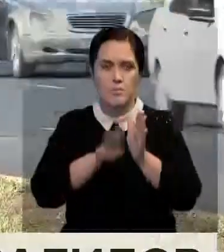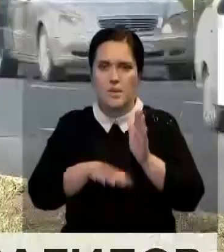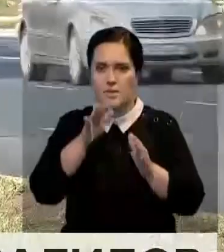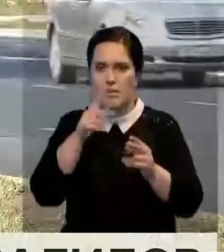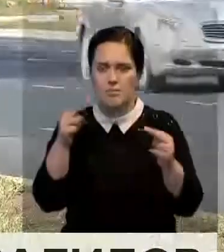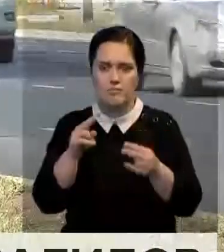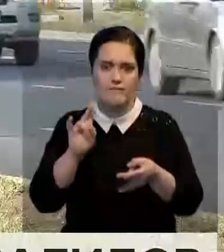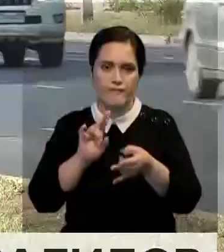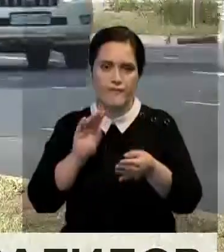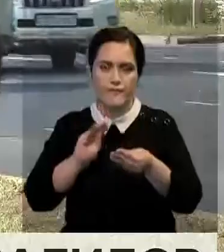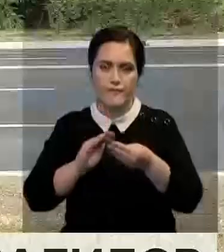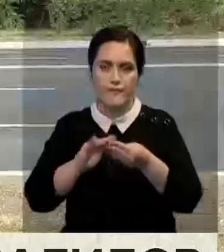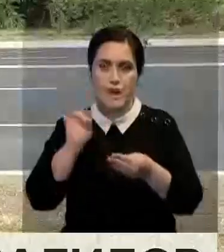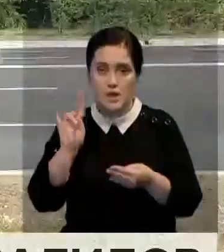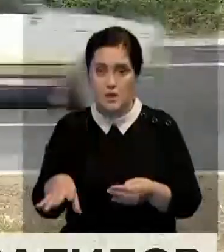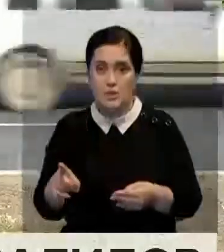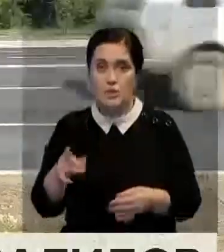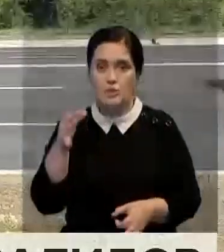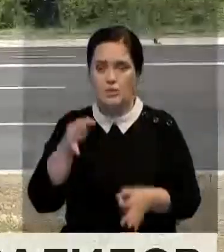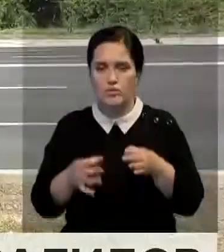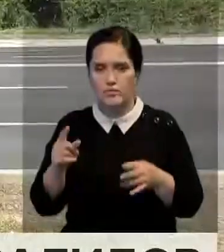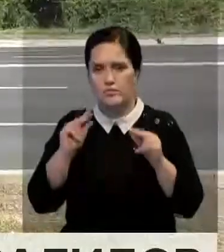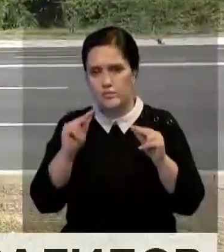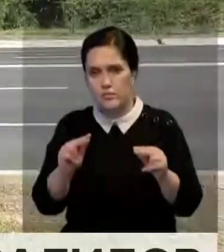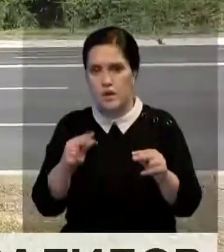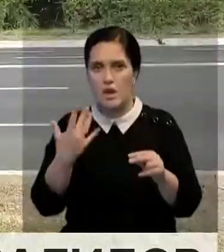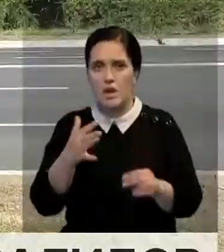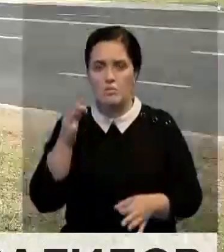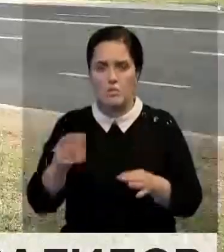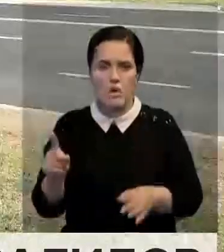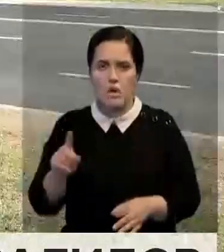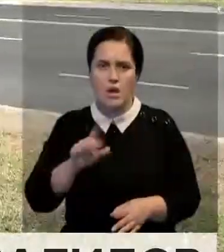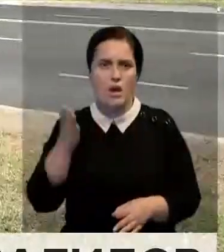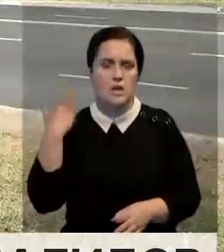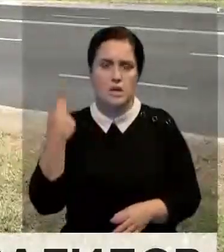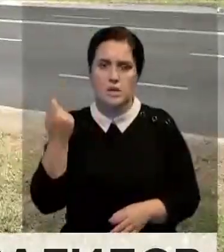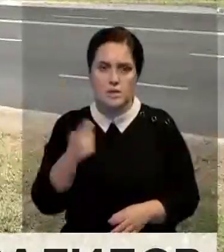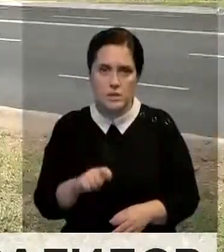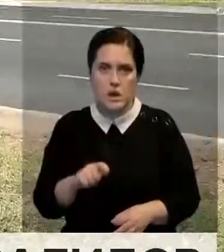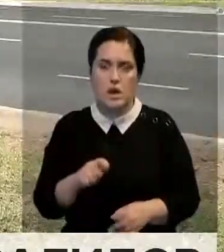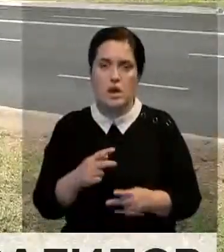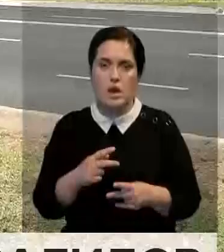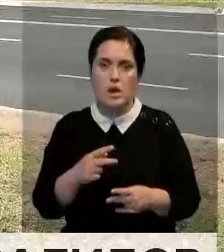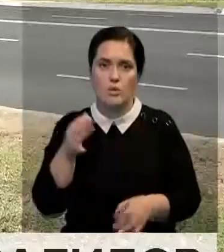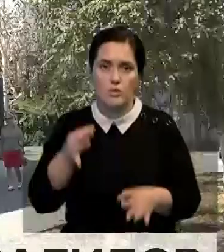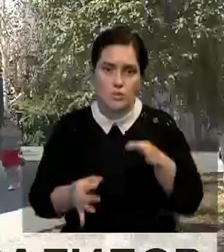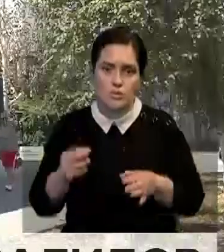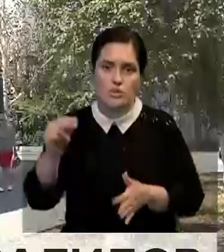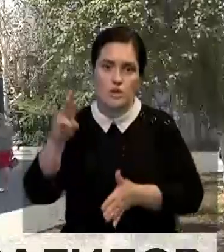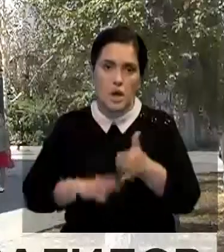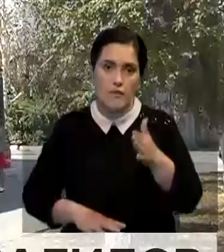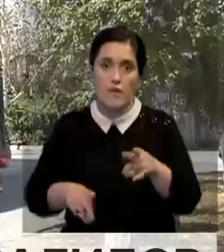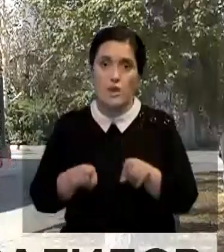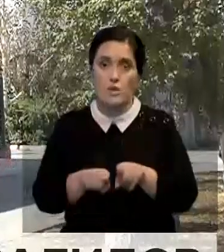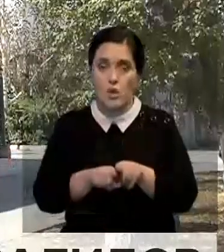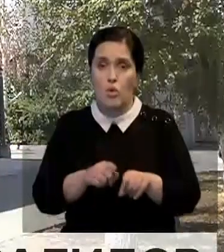срока переосвидетельствования. Суд учел раскаяние подсудимых, отсутствие у них судимости в прошлом и приговорил к штрафам. Также